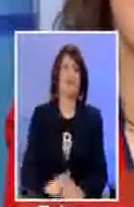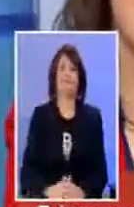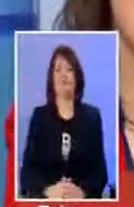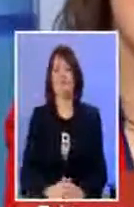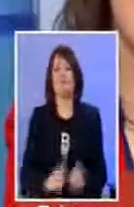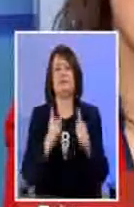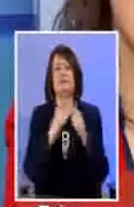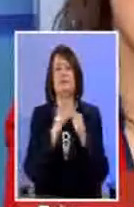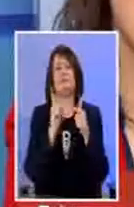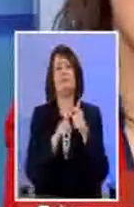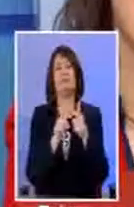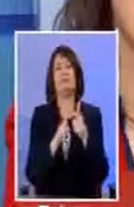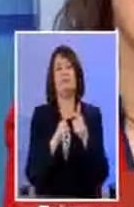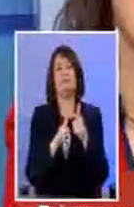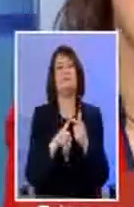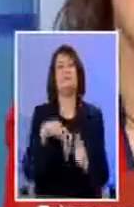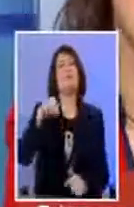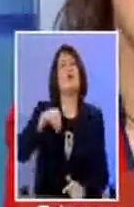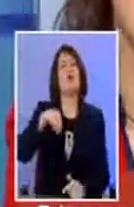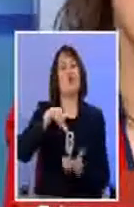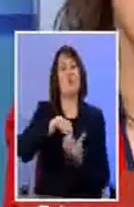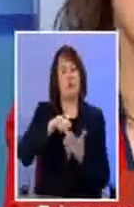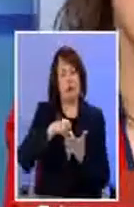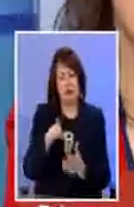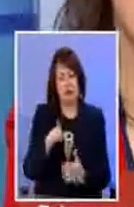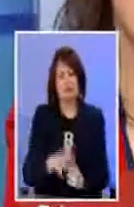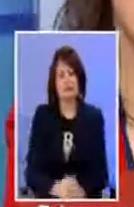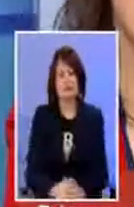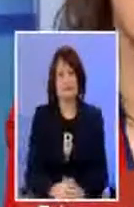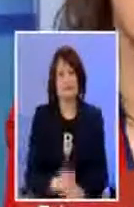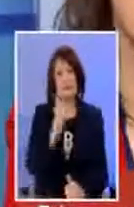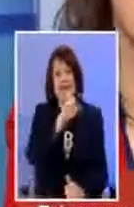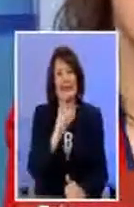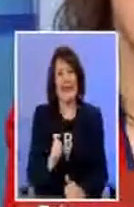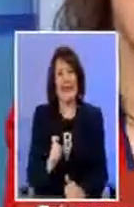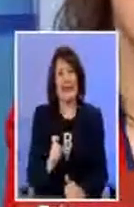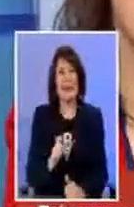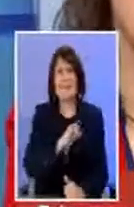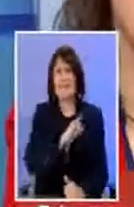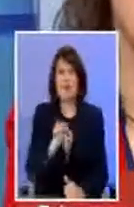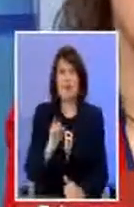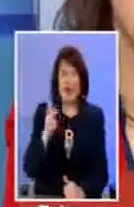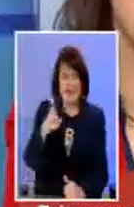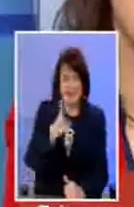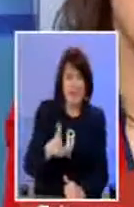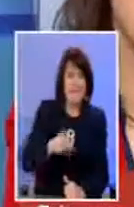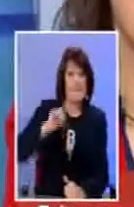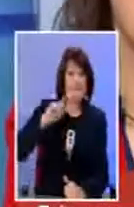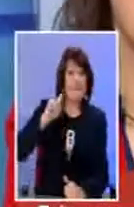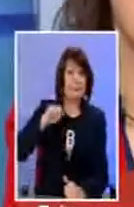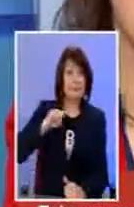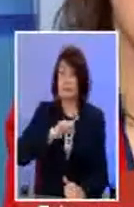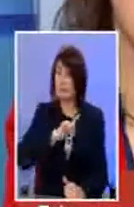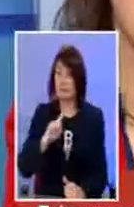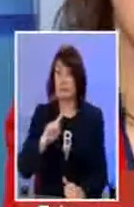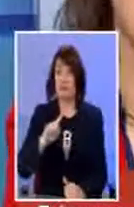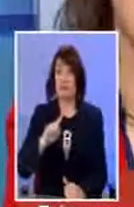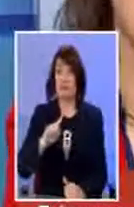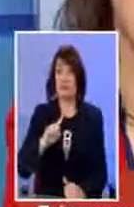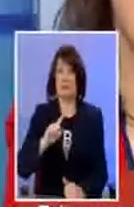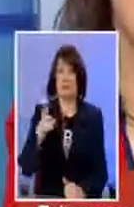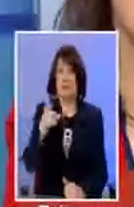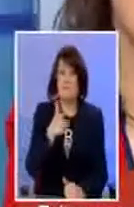Ένα άλλο σημείο στην Πολώνια είναι ότι ναι, οι Ιταλοί δεν παρκάρουν ποτέ σχεδόν στα πάρκινγκ